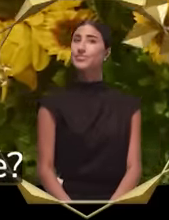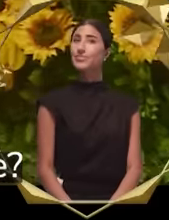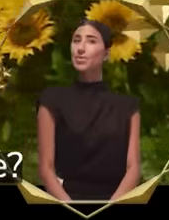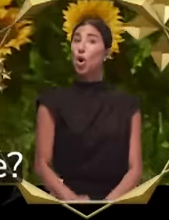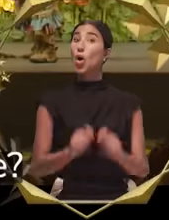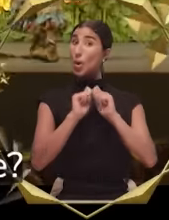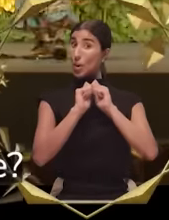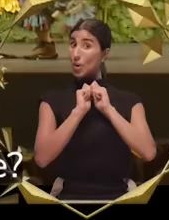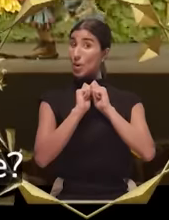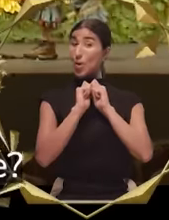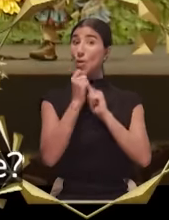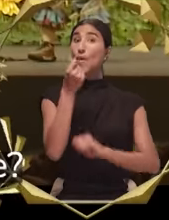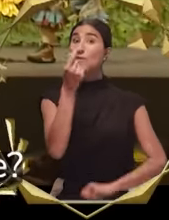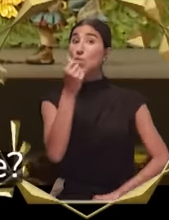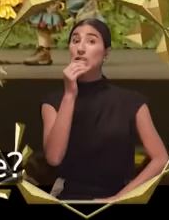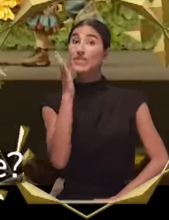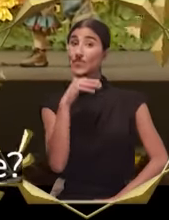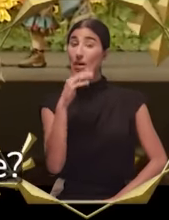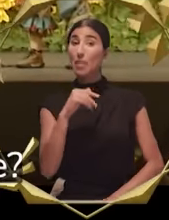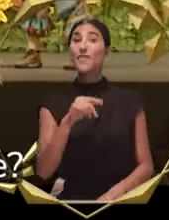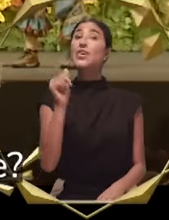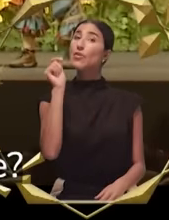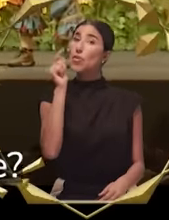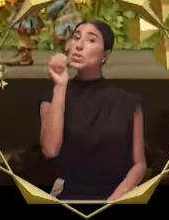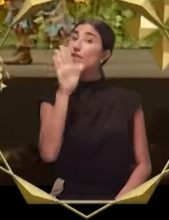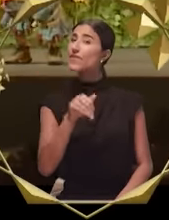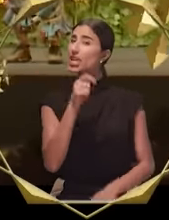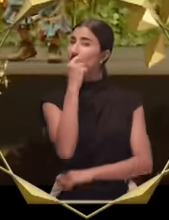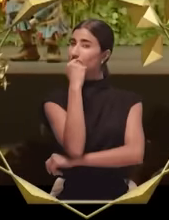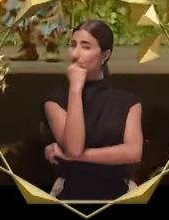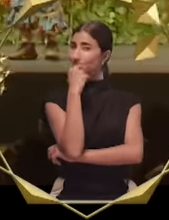مجانا أم أخذوا أجرا